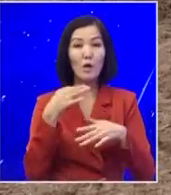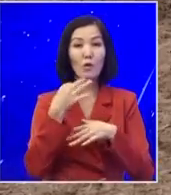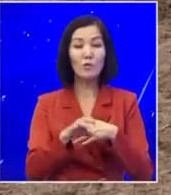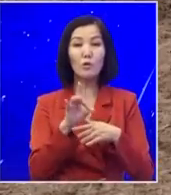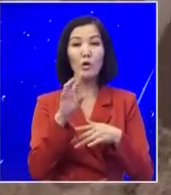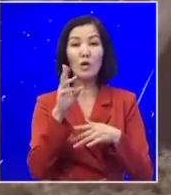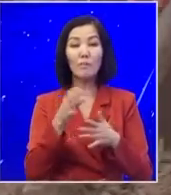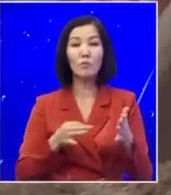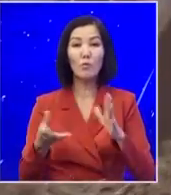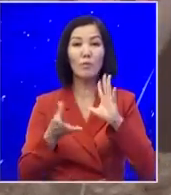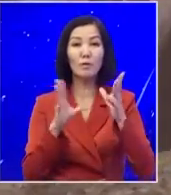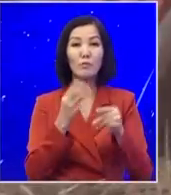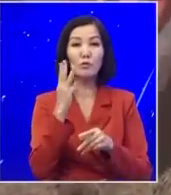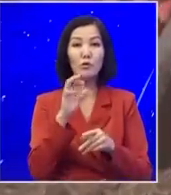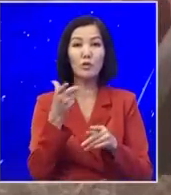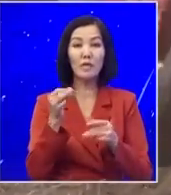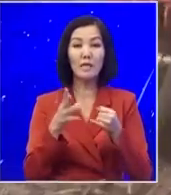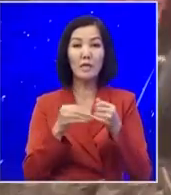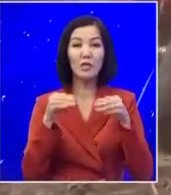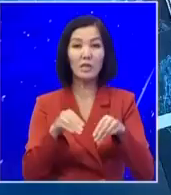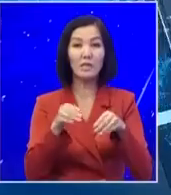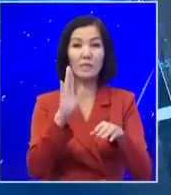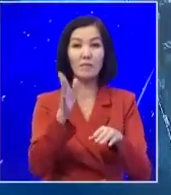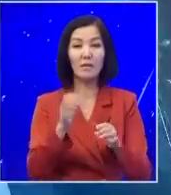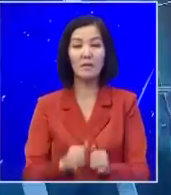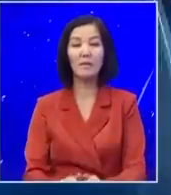облыс аумағында 300 гектардан аса алқапқа себілмекші.